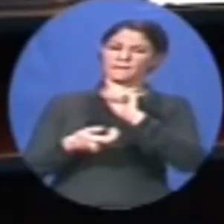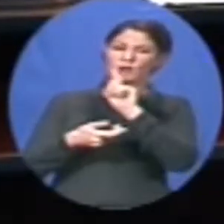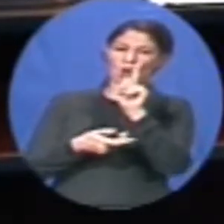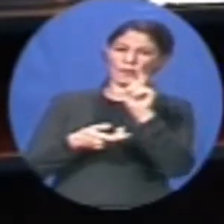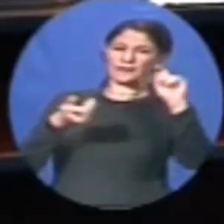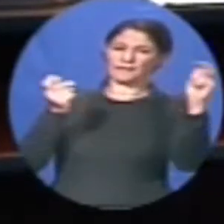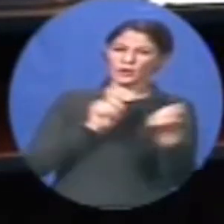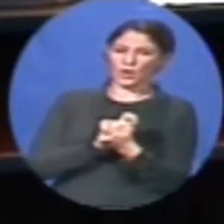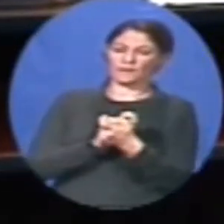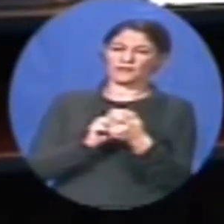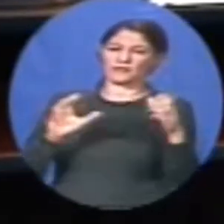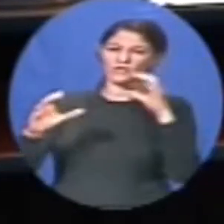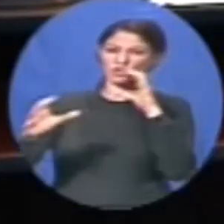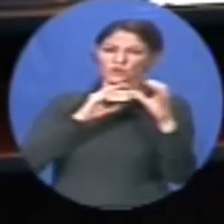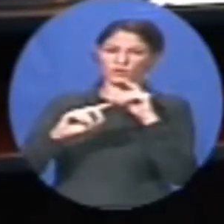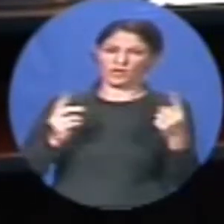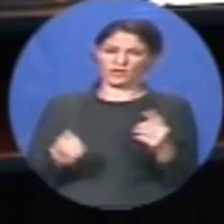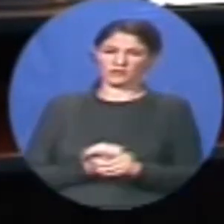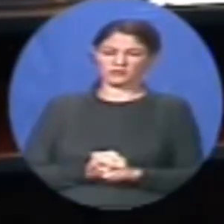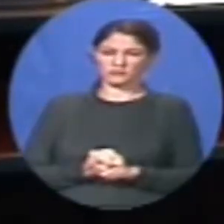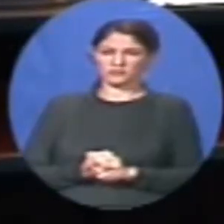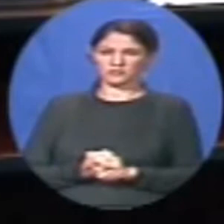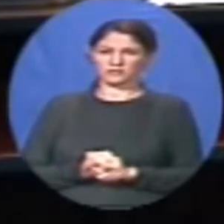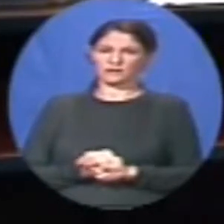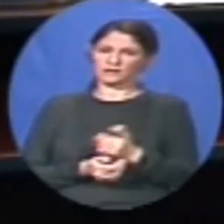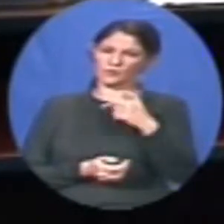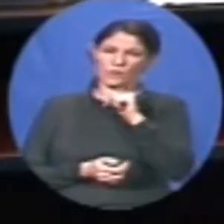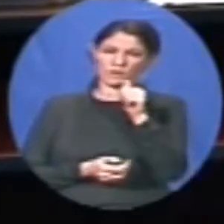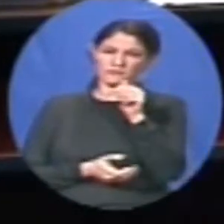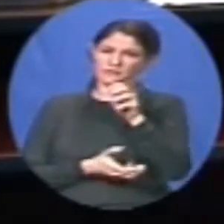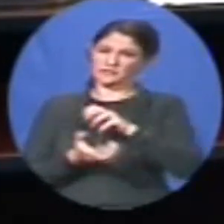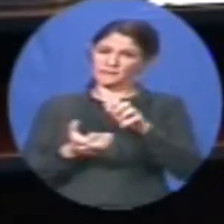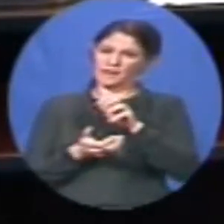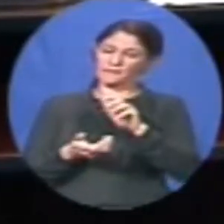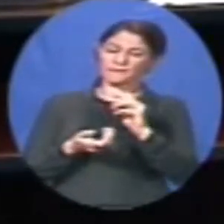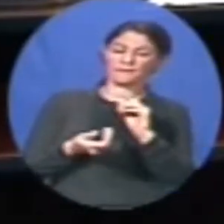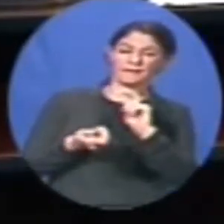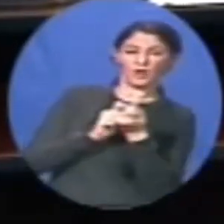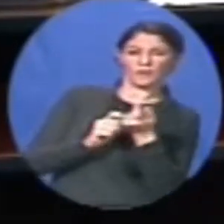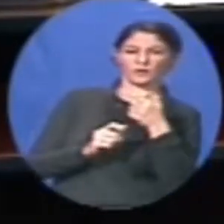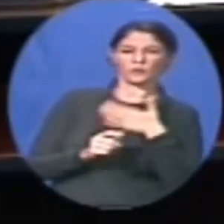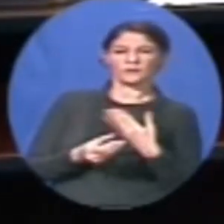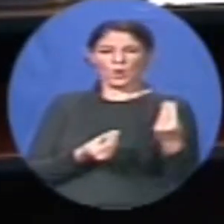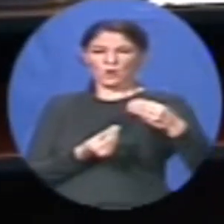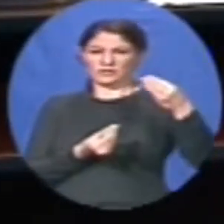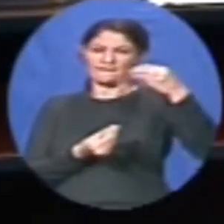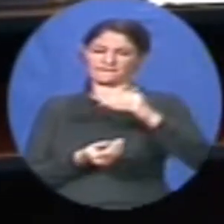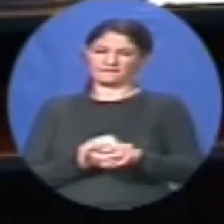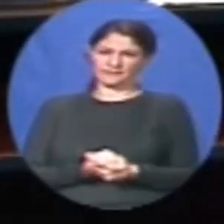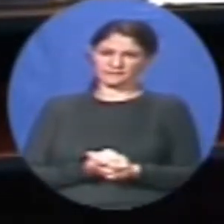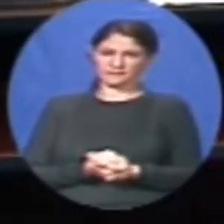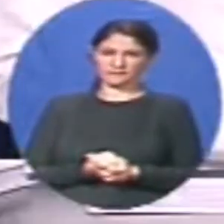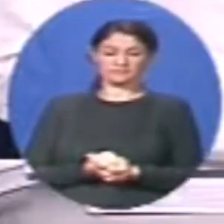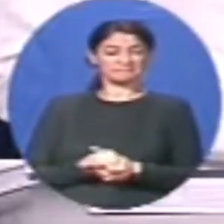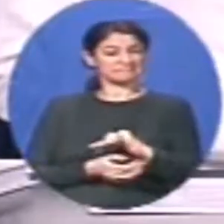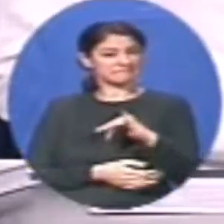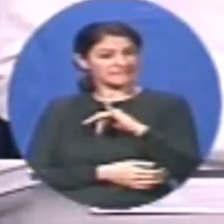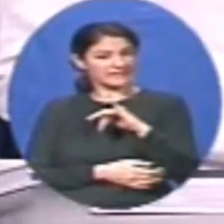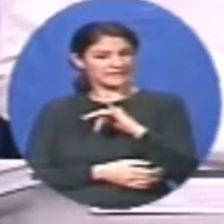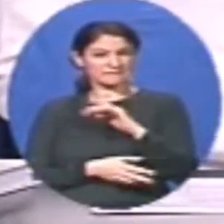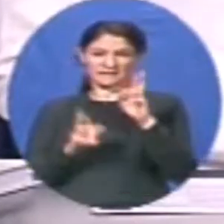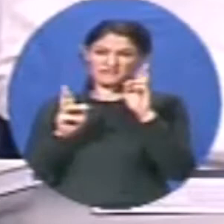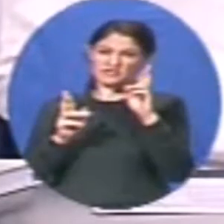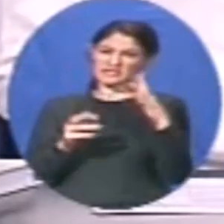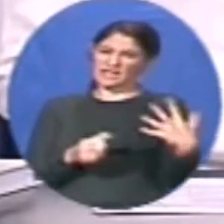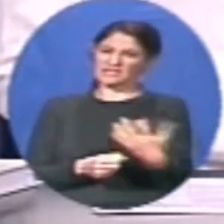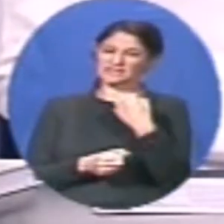תקשורת אחרת. כי אם זה בא על חשבון של תקשורת אחרת, פה אנחנו מסתבכים. אני צריך להיות עוד דרך תקשורת, לא היחידה. כן, אוקיי. מרתק. אני מקווה שאני צריך לפתור